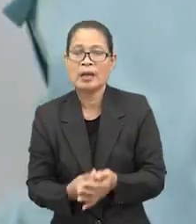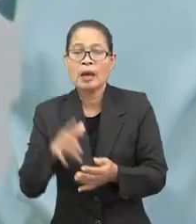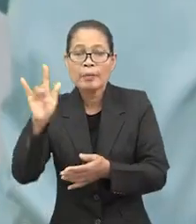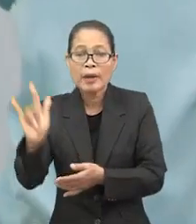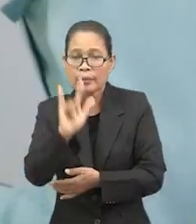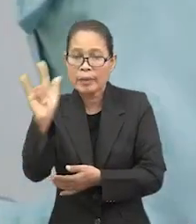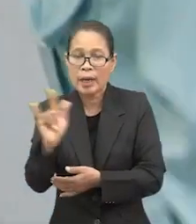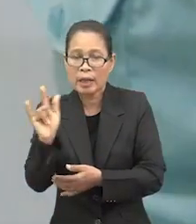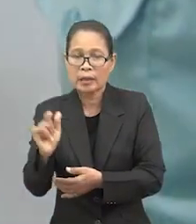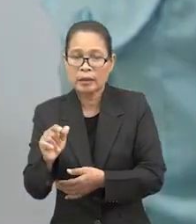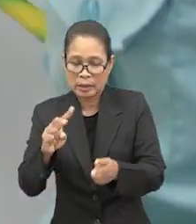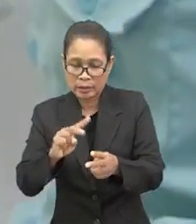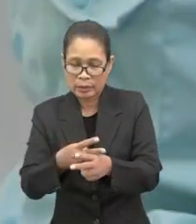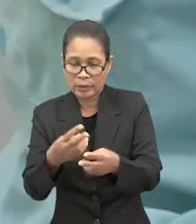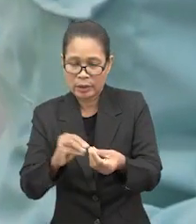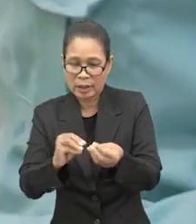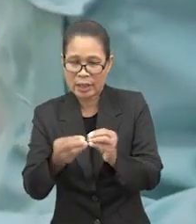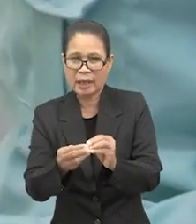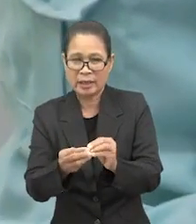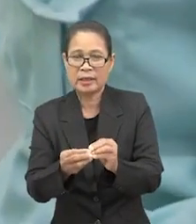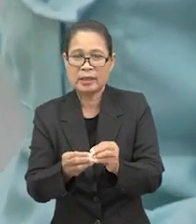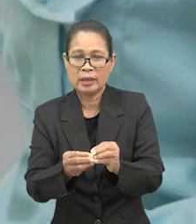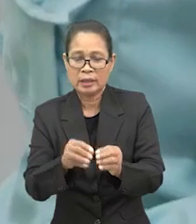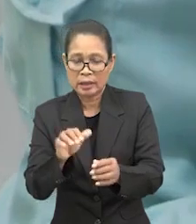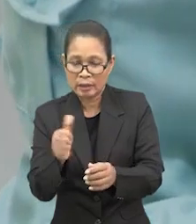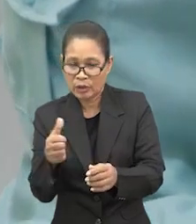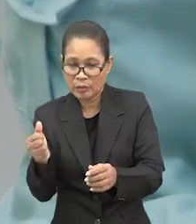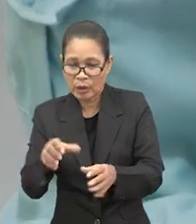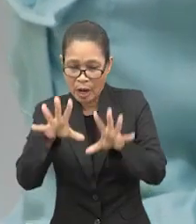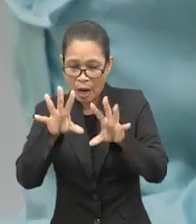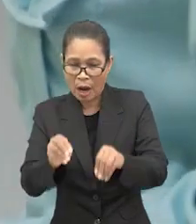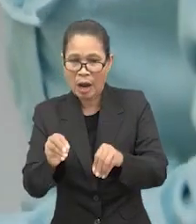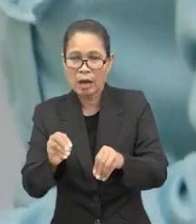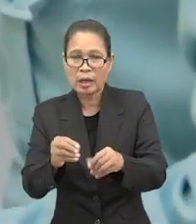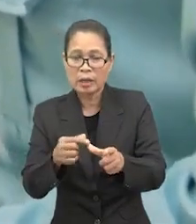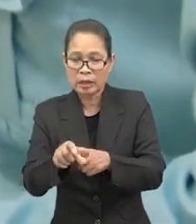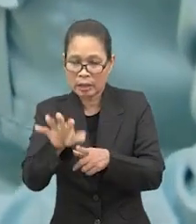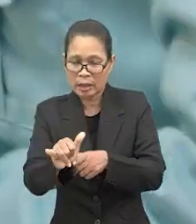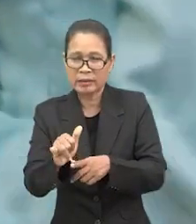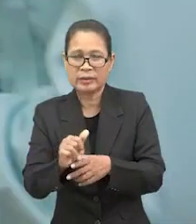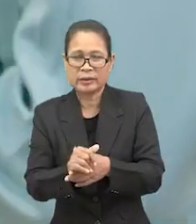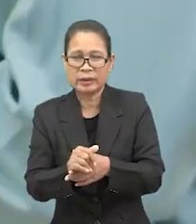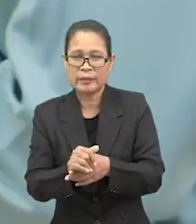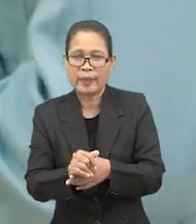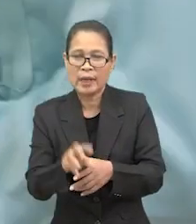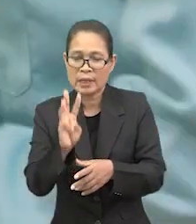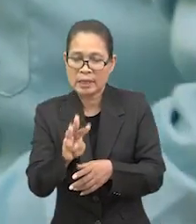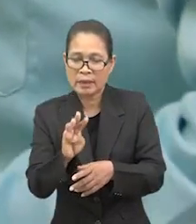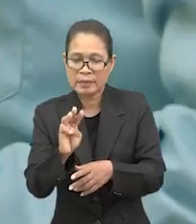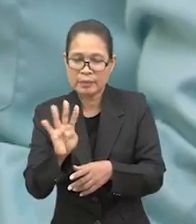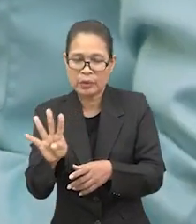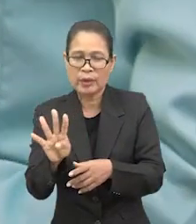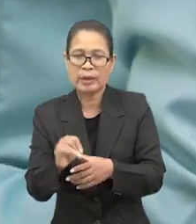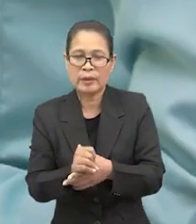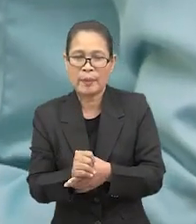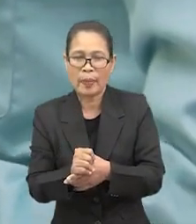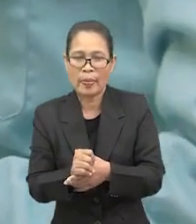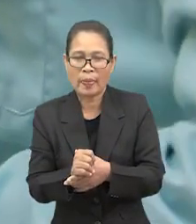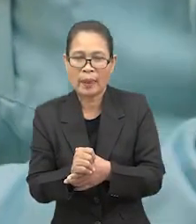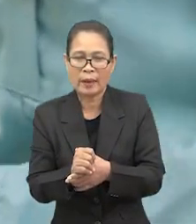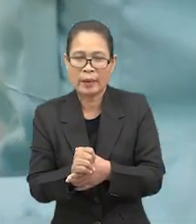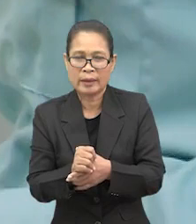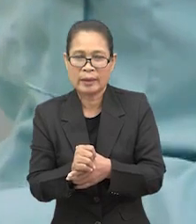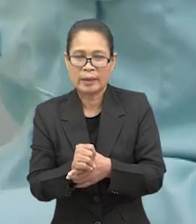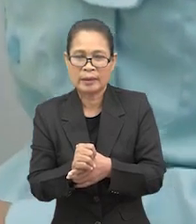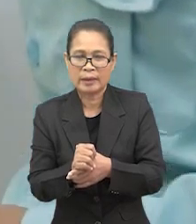bằng cả đi. Ta nẹ cổ bàn pra tu lê mùi mùi nếu khăn ông là bà lê o rừng nử. Tu lê tì mùi cứ xam